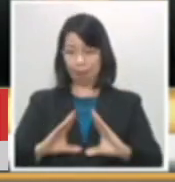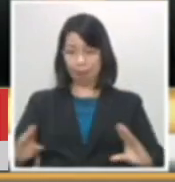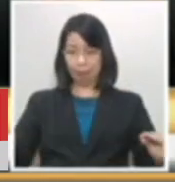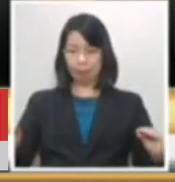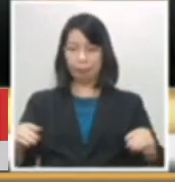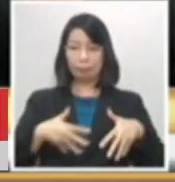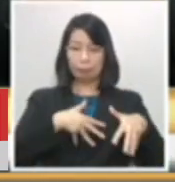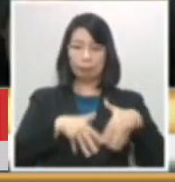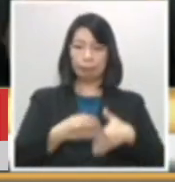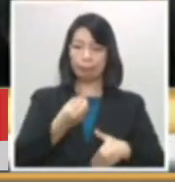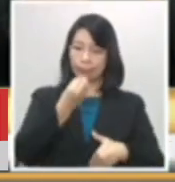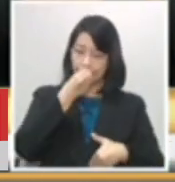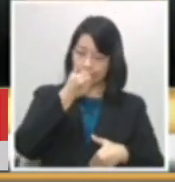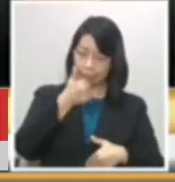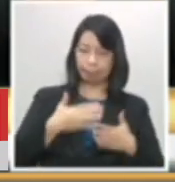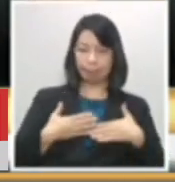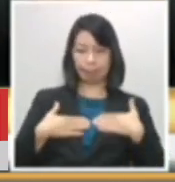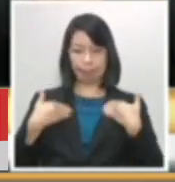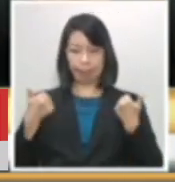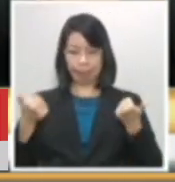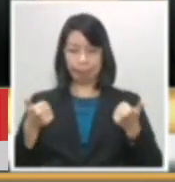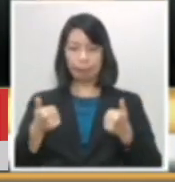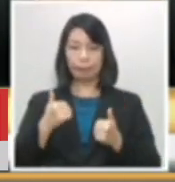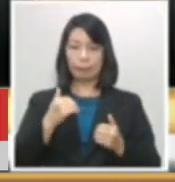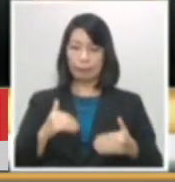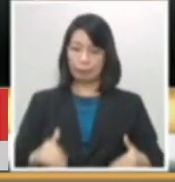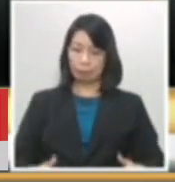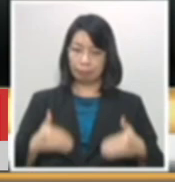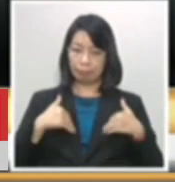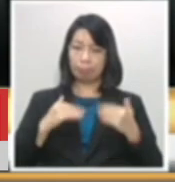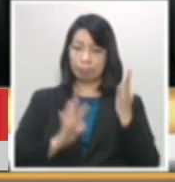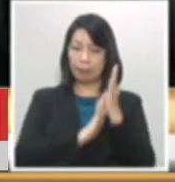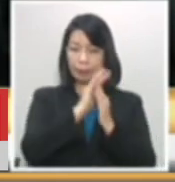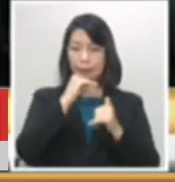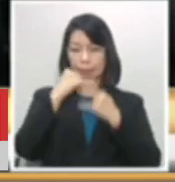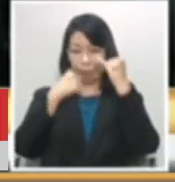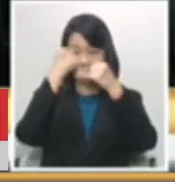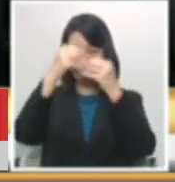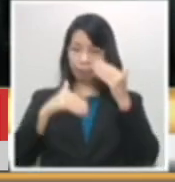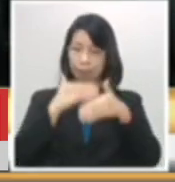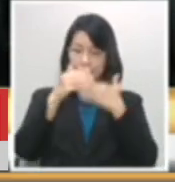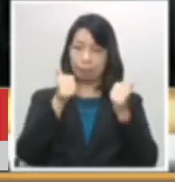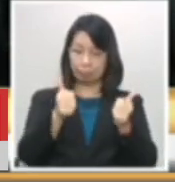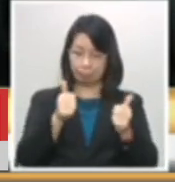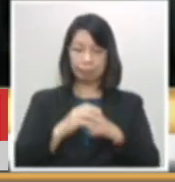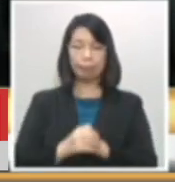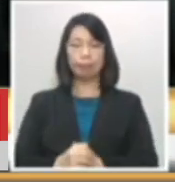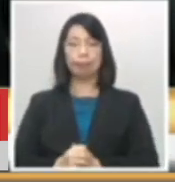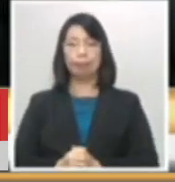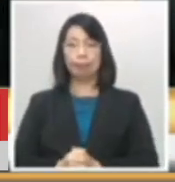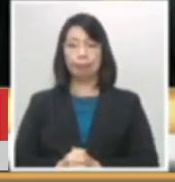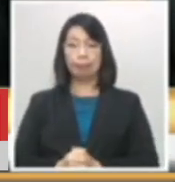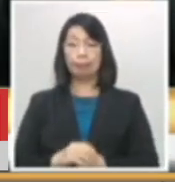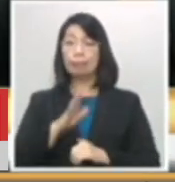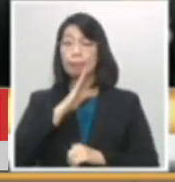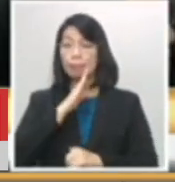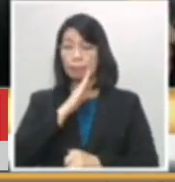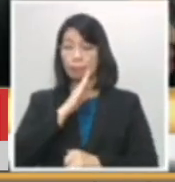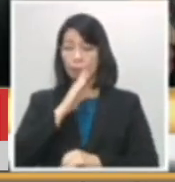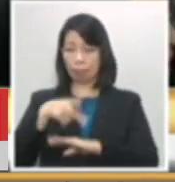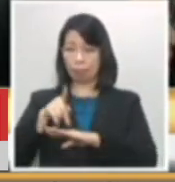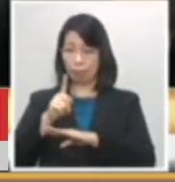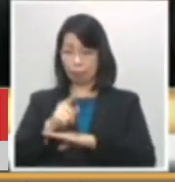กินดีอยู่ดีครับและความเจริญก้าวหน้าของประเทศก็จะดียิ่งขึ้นอีกด้วยครับแต่ท่านประธานครับ